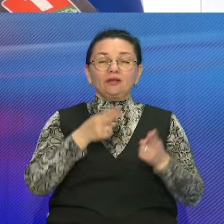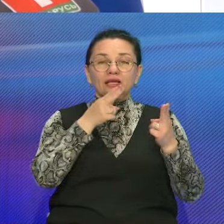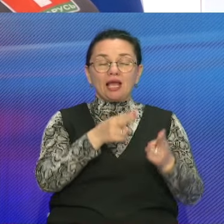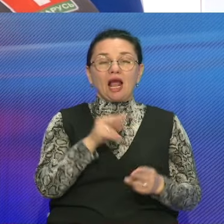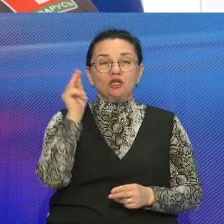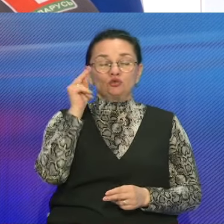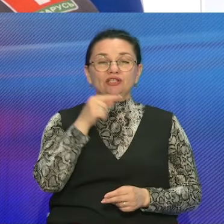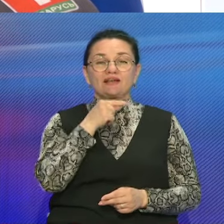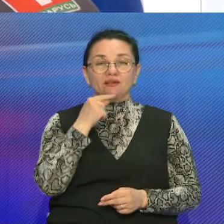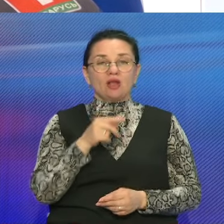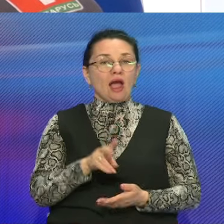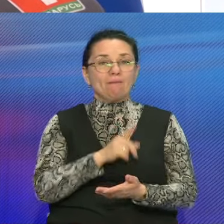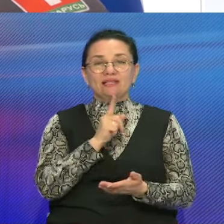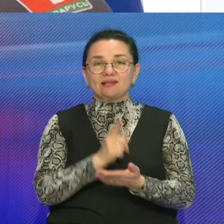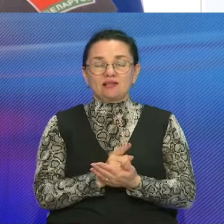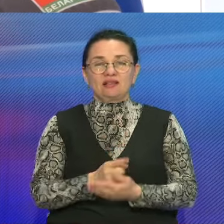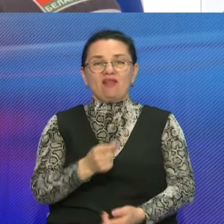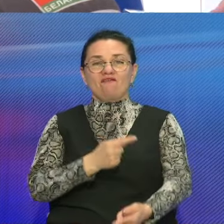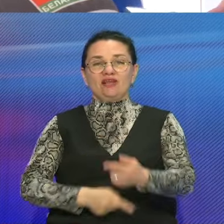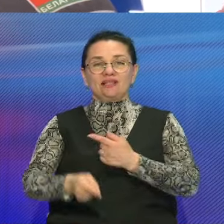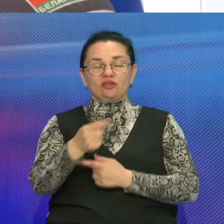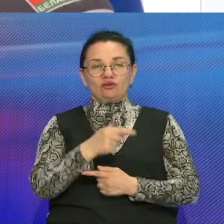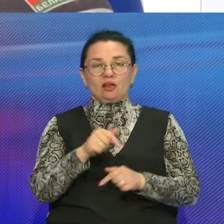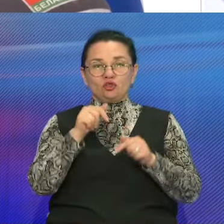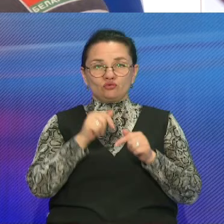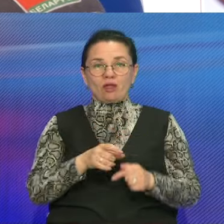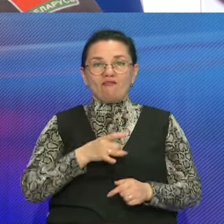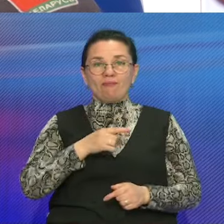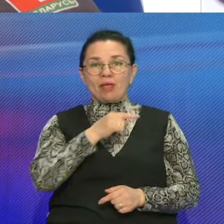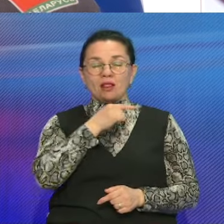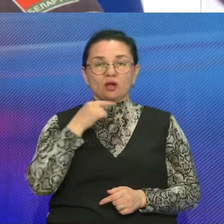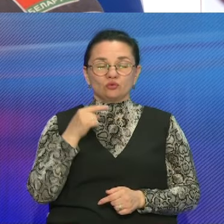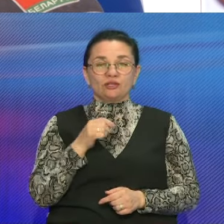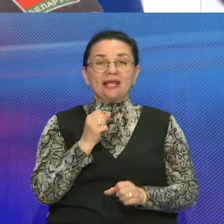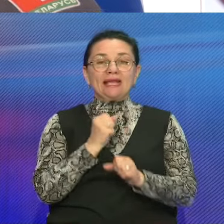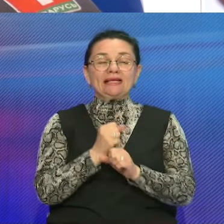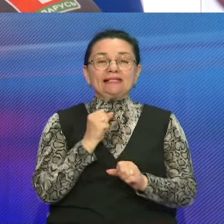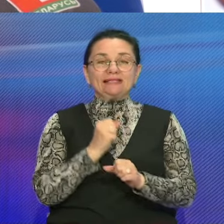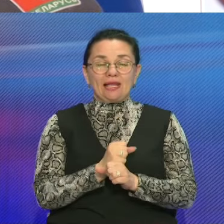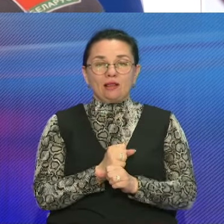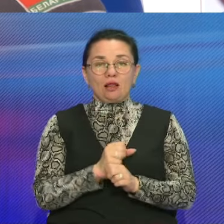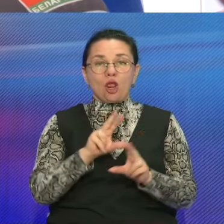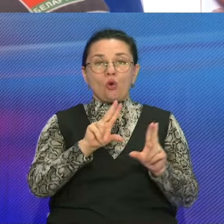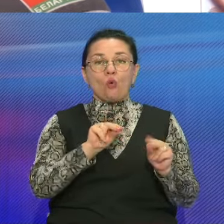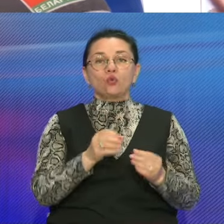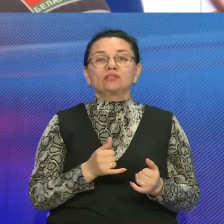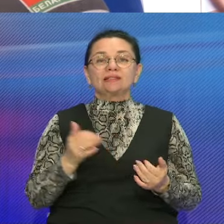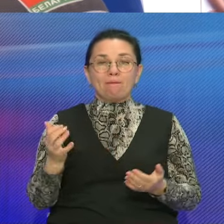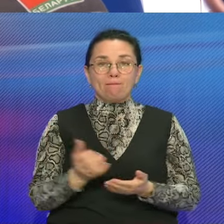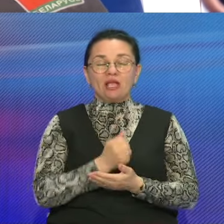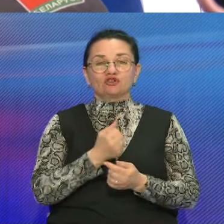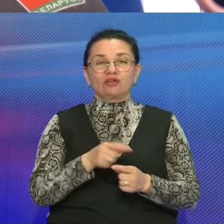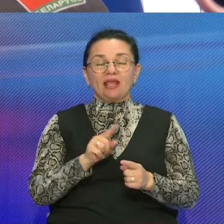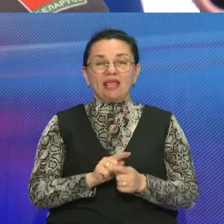обязательно возвращались в Белоруссию и делали Белоруссию, Беларусь, делали ее успешнее и в экономическом, и